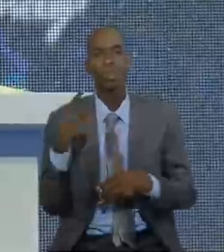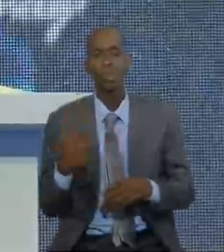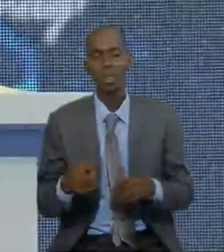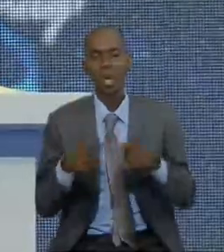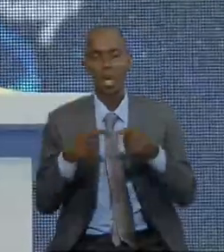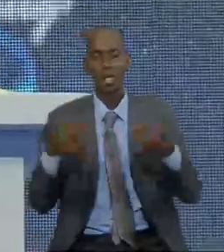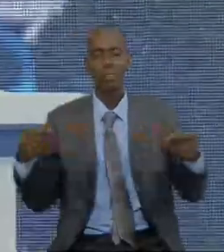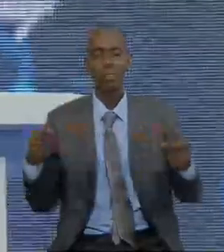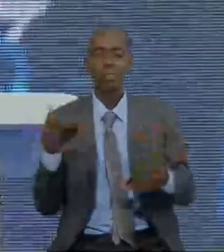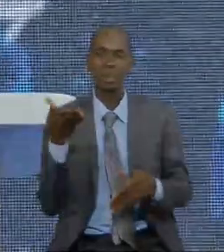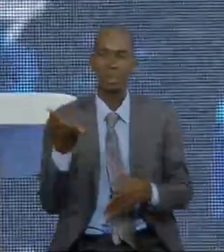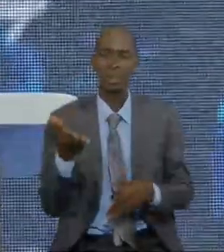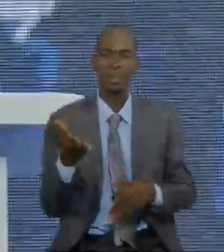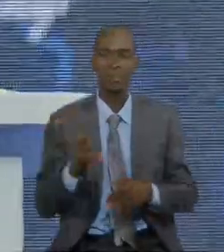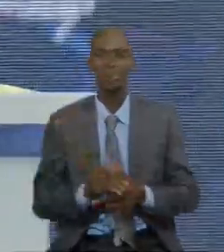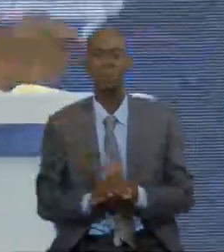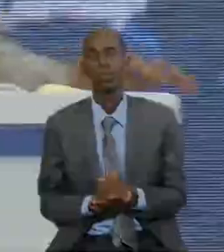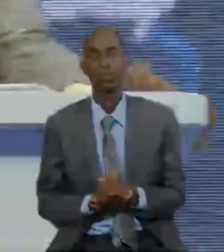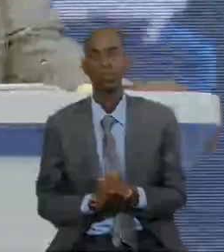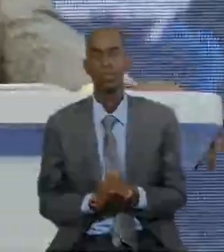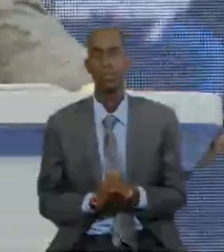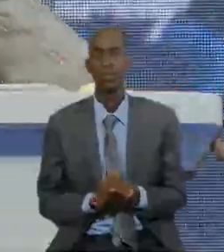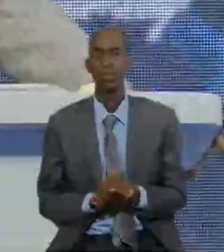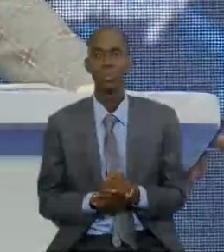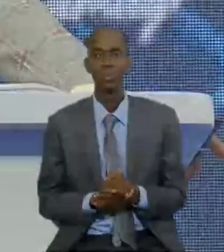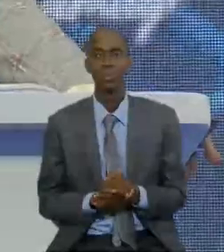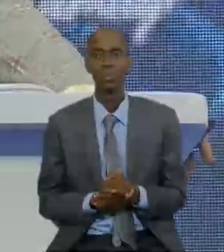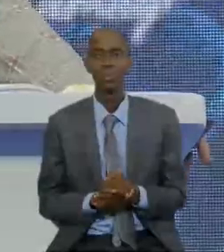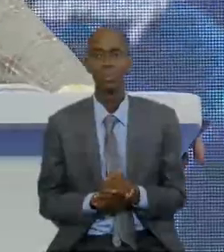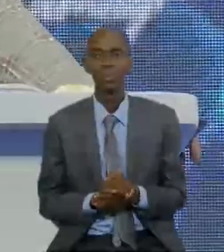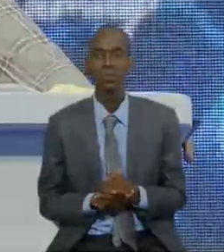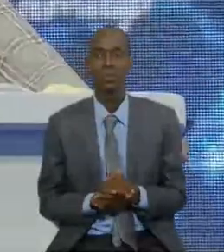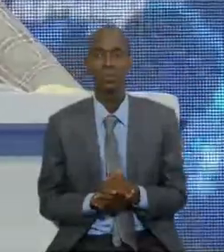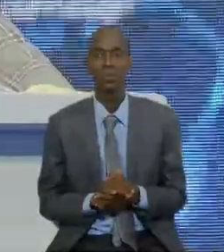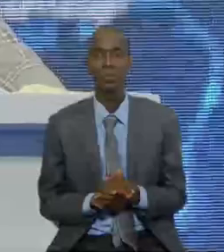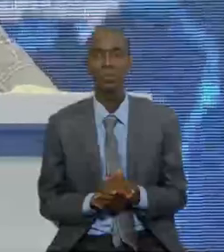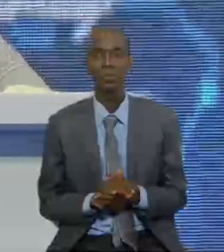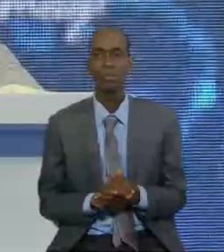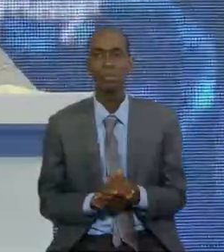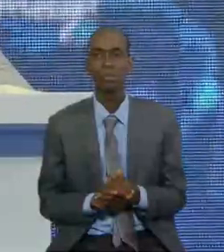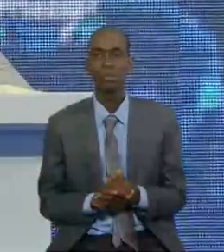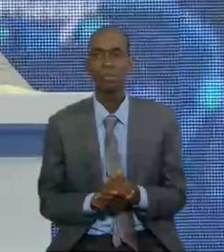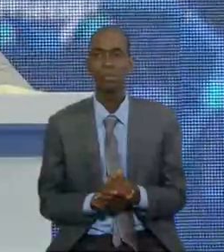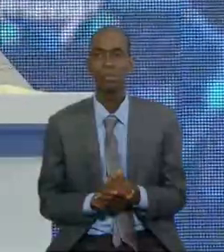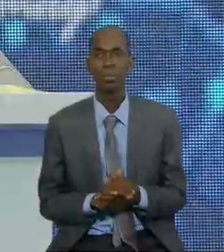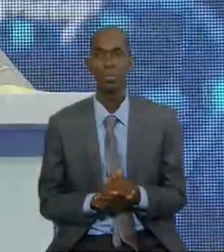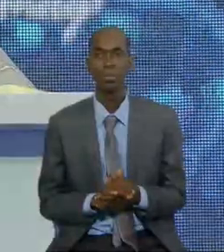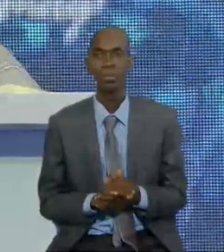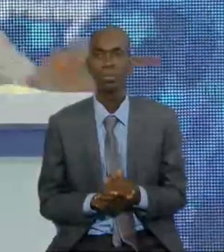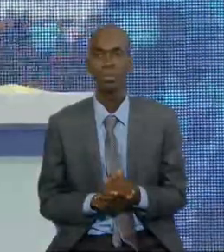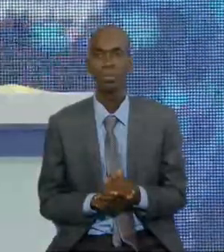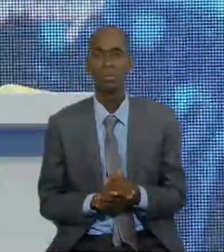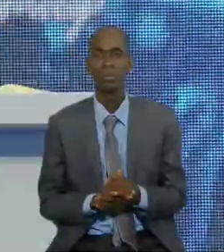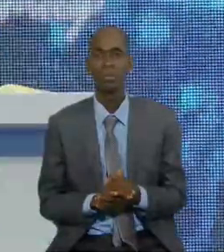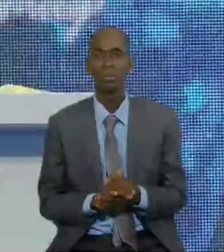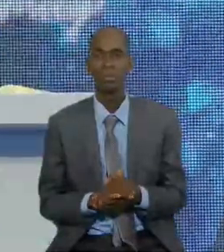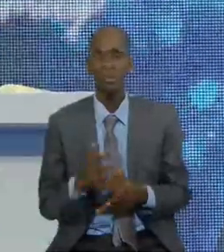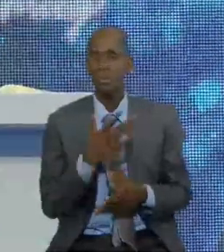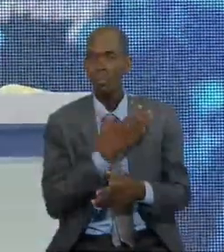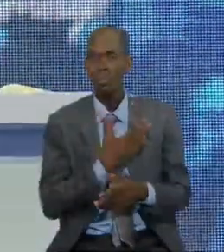et de la réconcilier l'un et l'autre en un seul corps avec Dieu par la croix en détruisant par elle